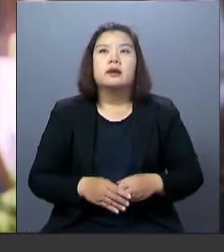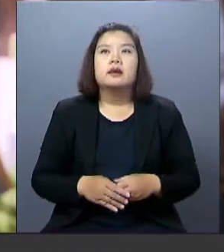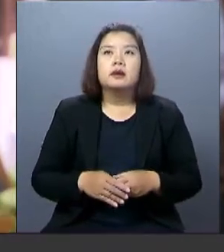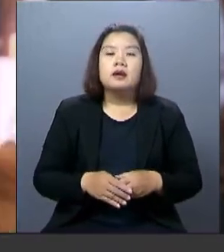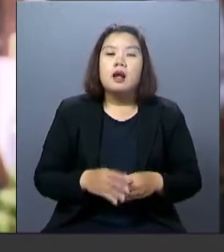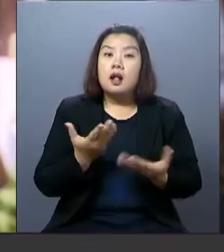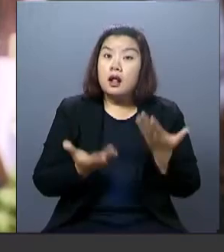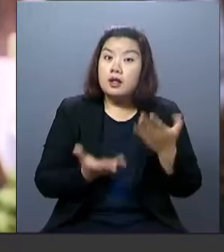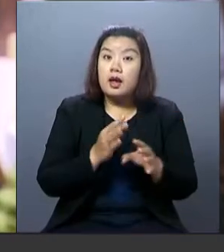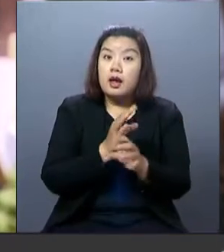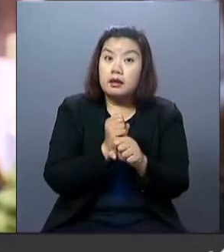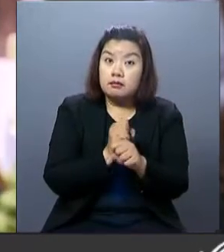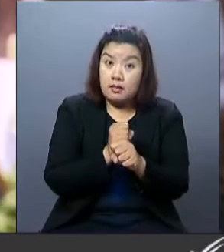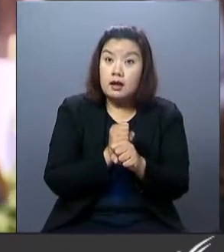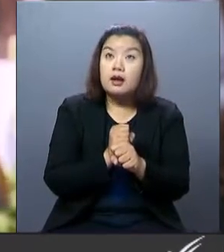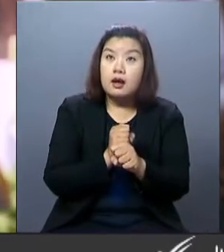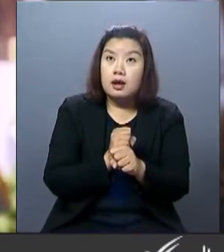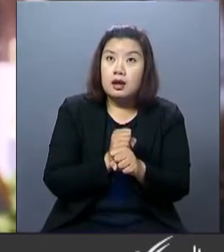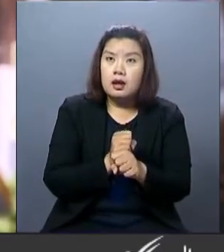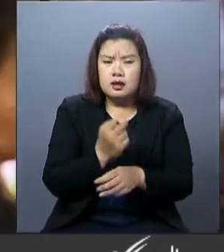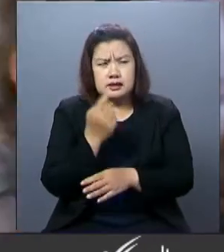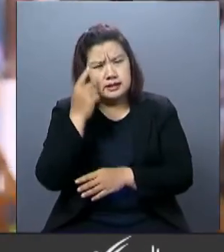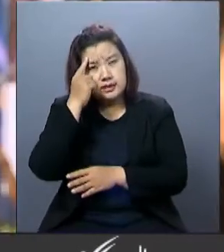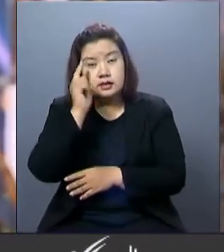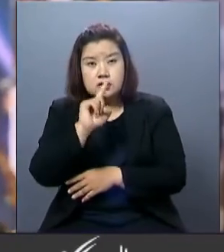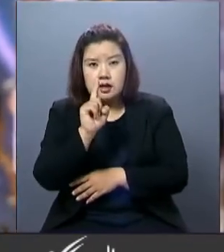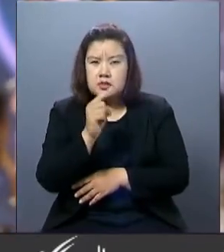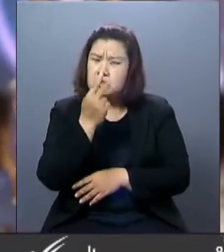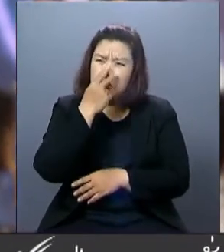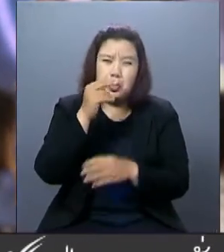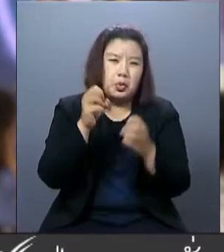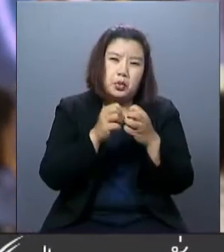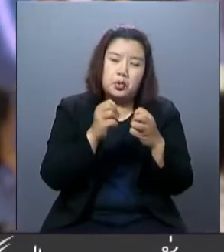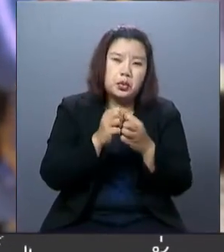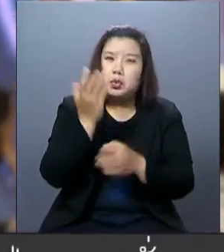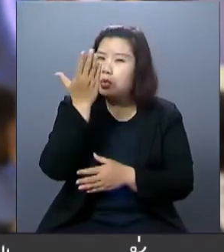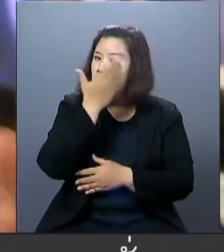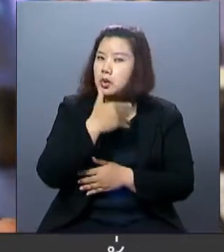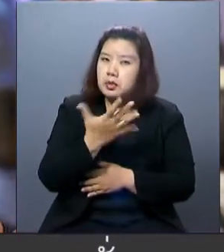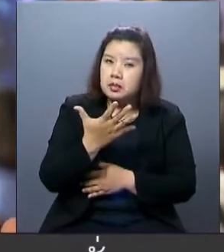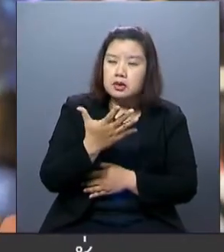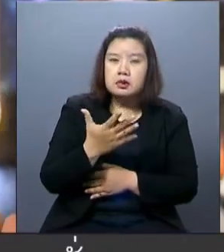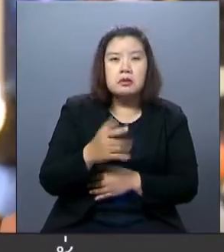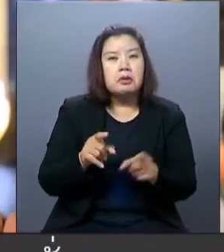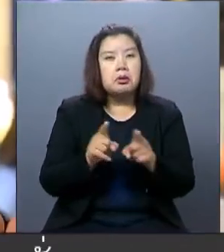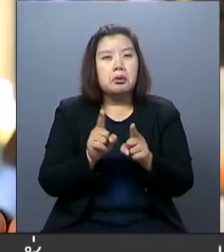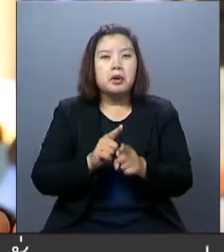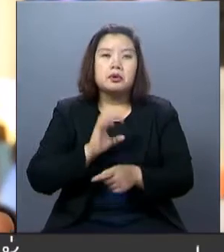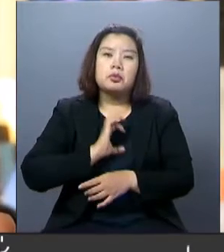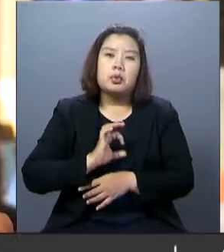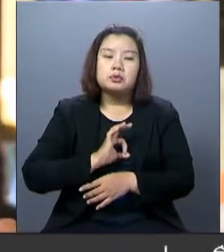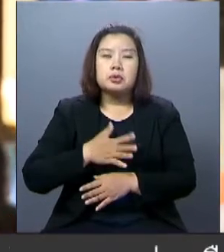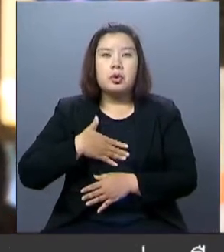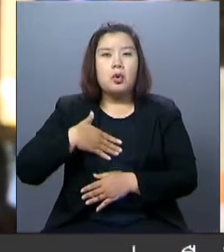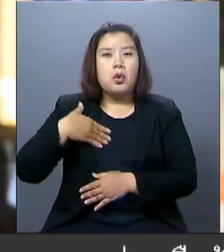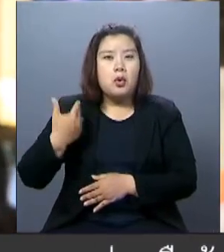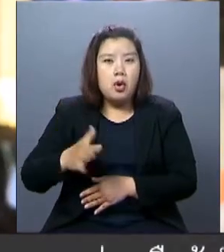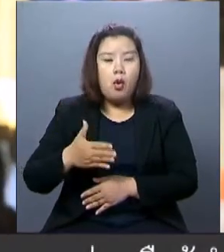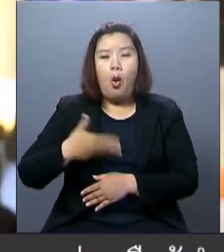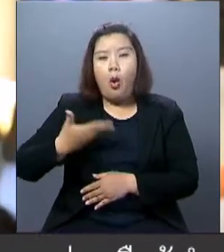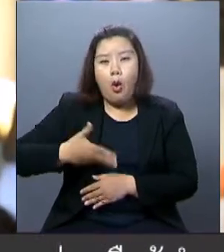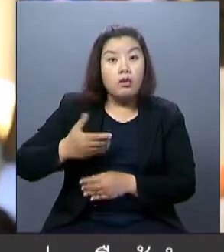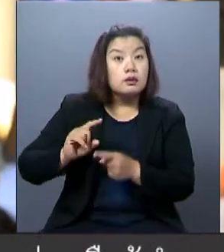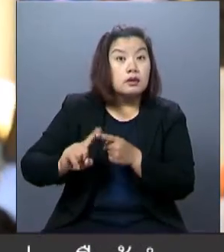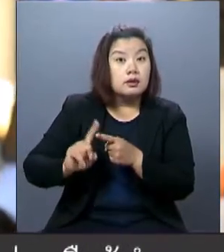ที่เราดูแล้วมันดูไม่สงบนะครับไม่เคลื่อนไหวแบบไม่นิ่งอะไรเงี้ย